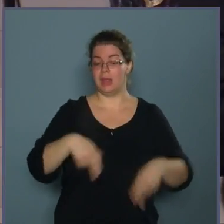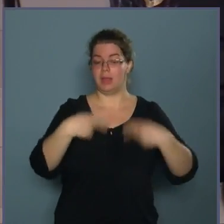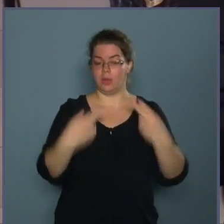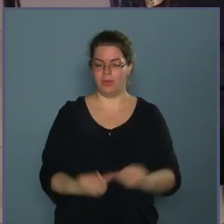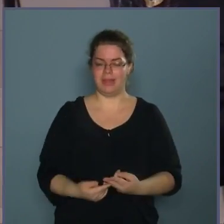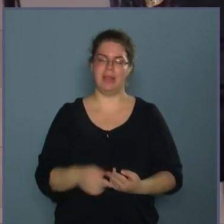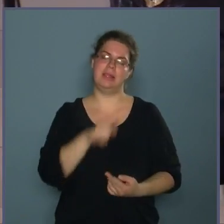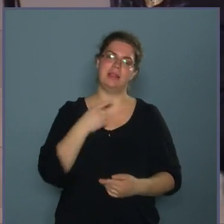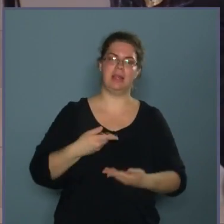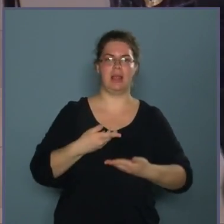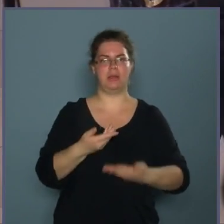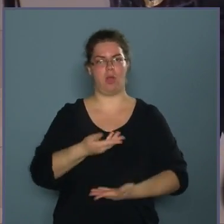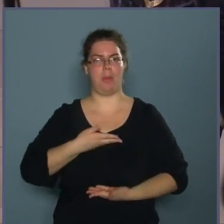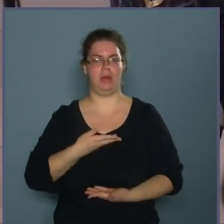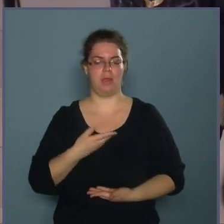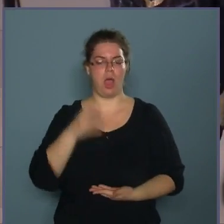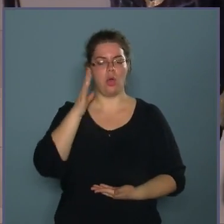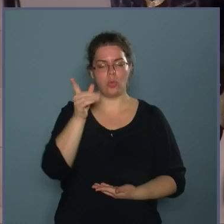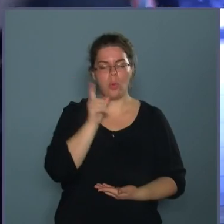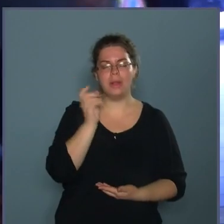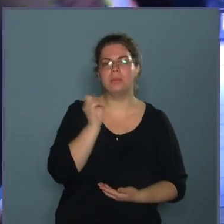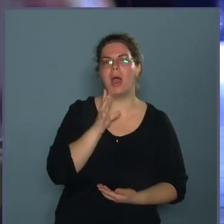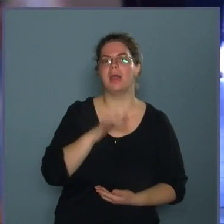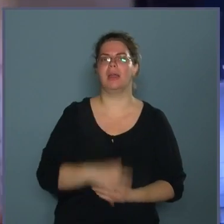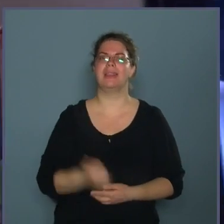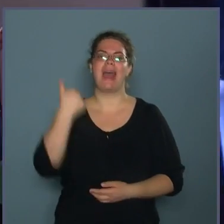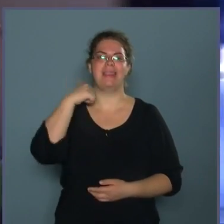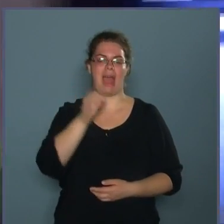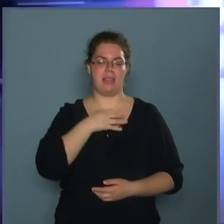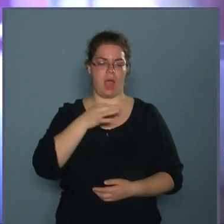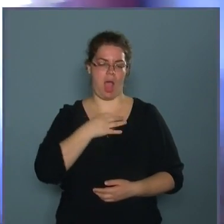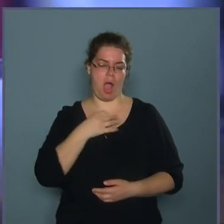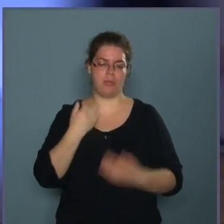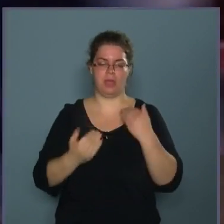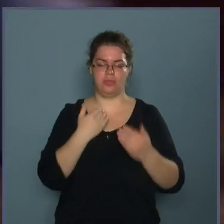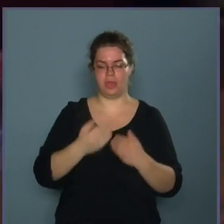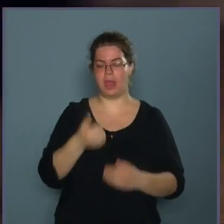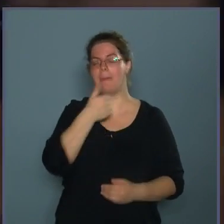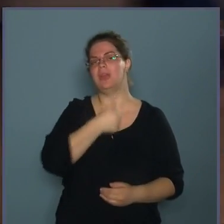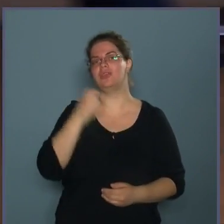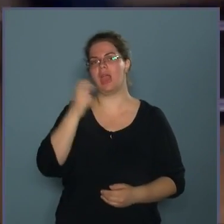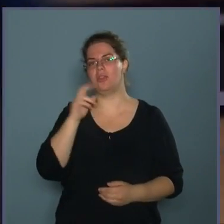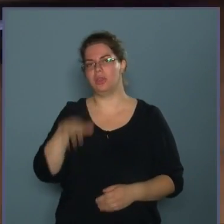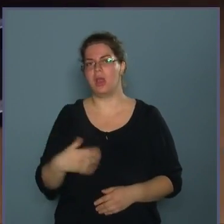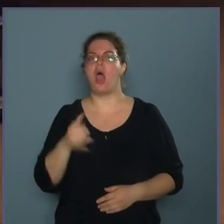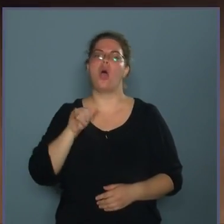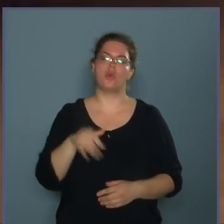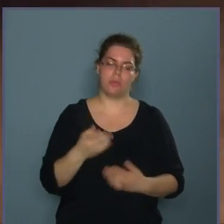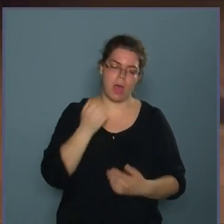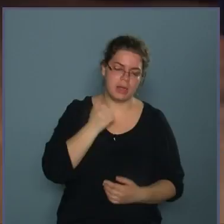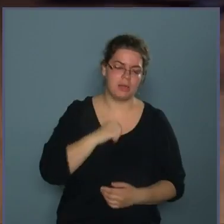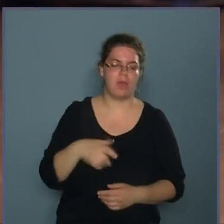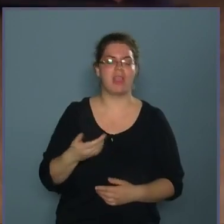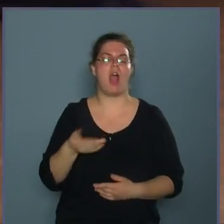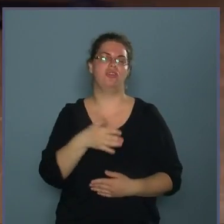követően ízelítőt kaphattunk a Kult Barkasz, a Száz hang meséje Pesti Erzsiről, a Rock Maraton vagy éppen a Selyem Akvárium